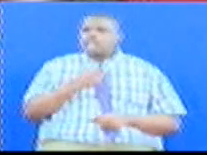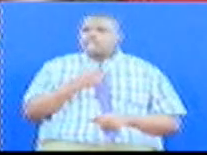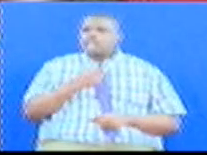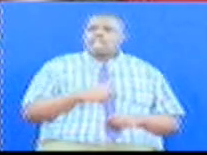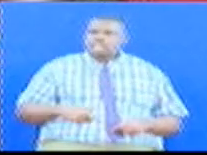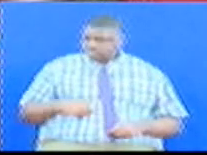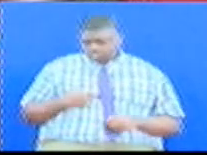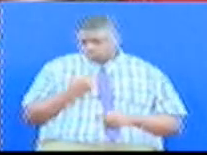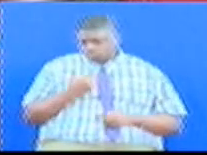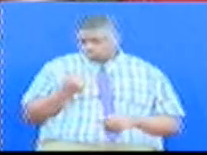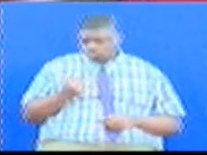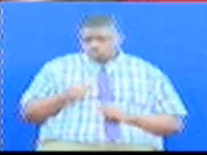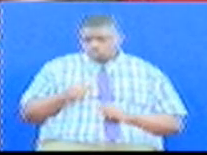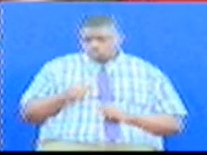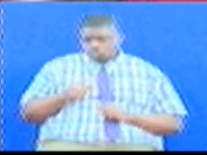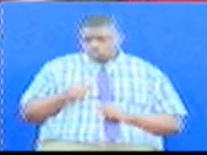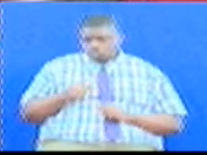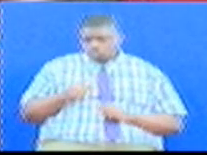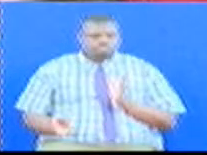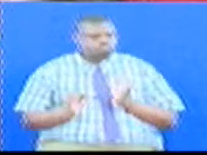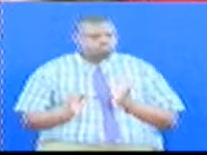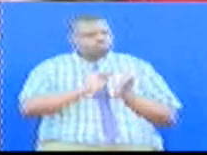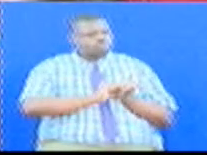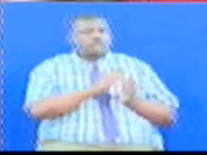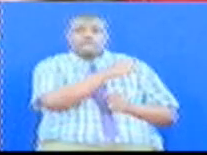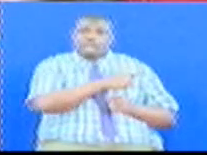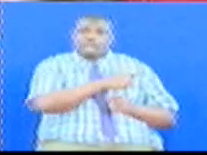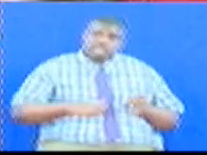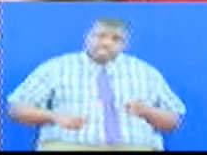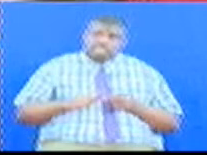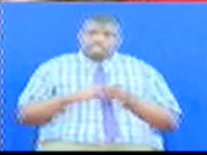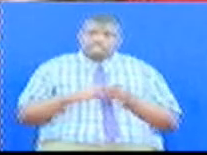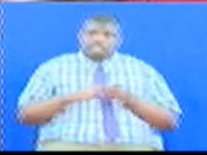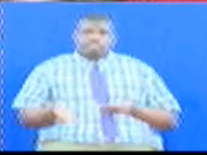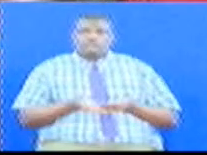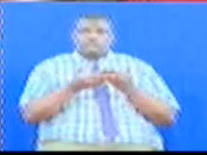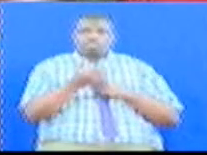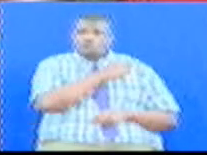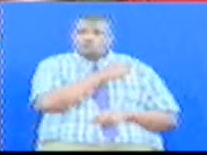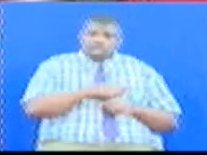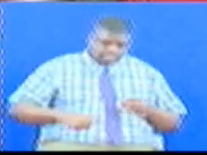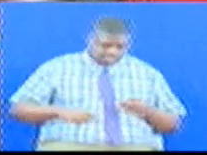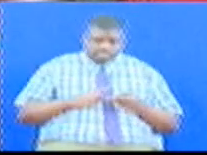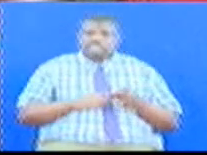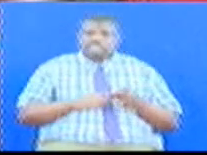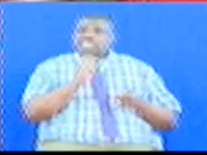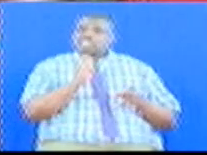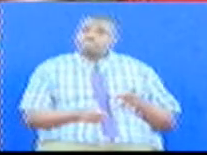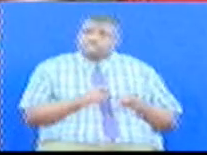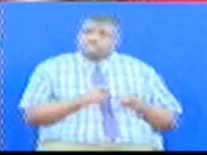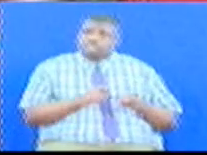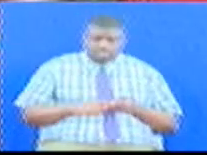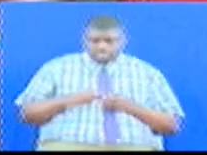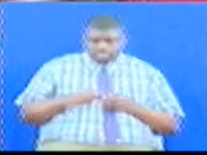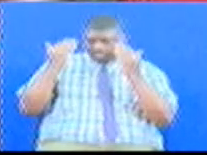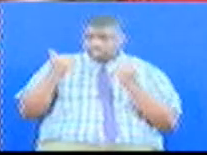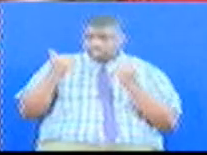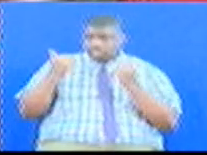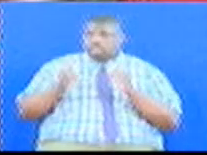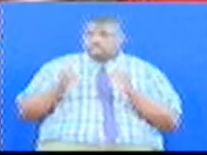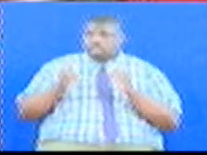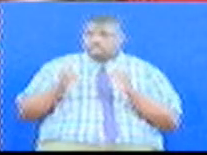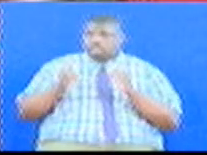katika sheria hii umewekwa utaratibu kwa ajili ya rais, makamu wa rais, speaker na jaji mkuu.